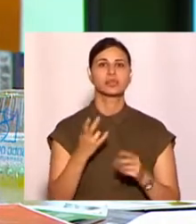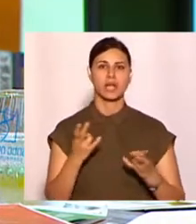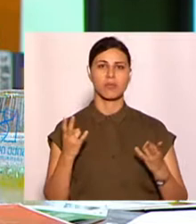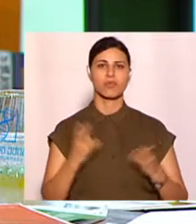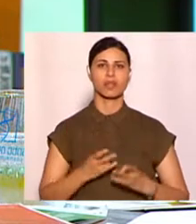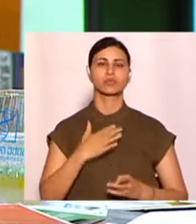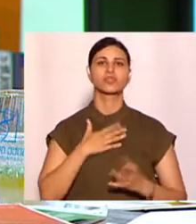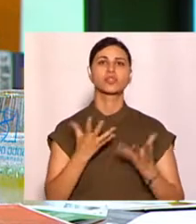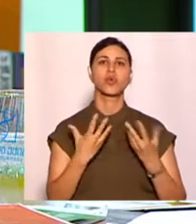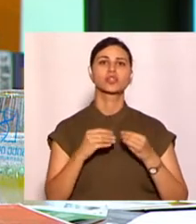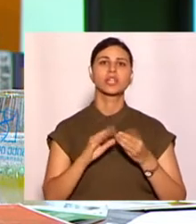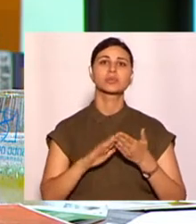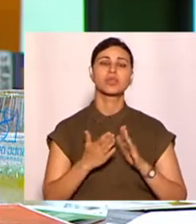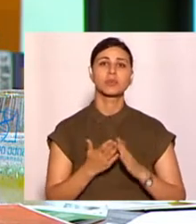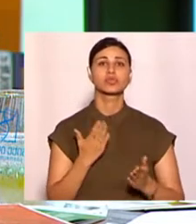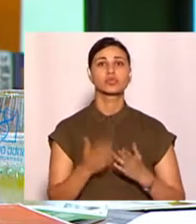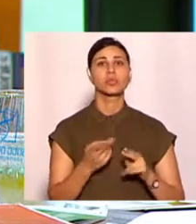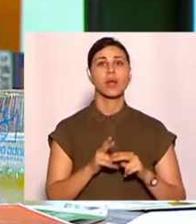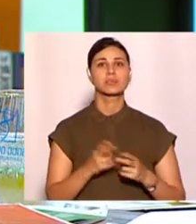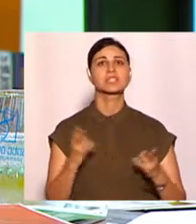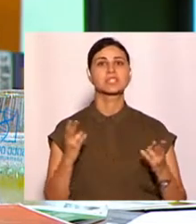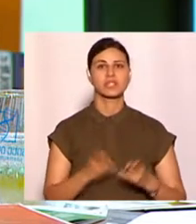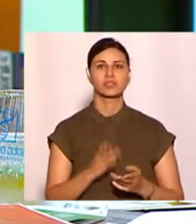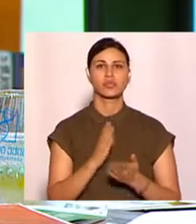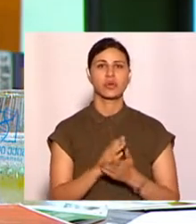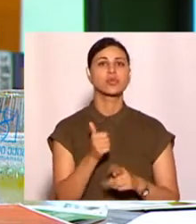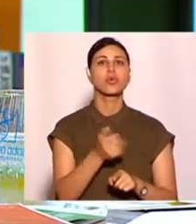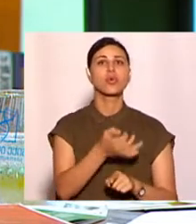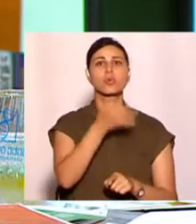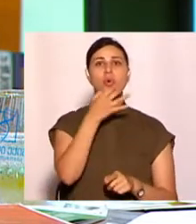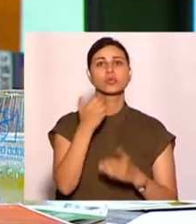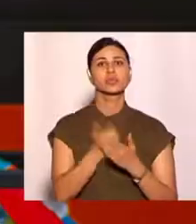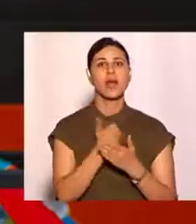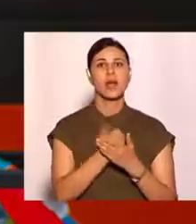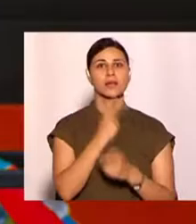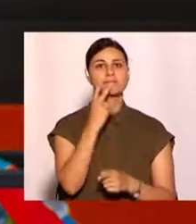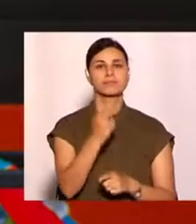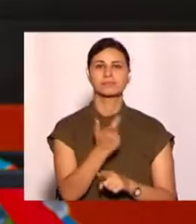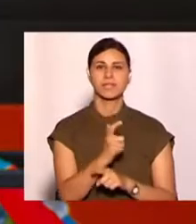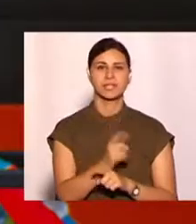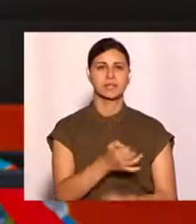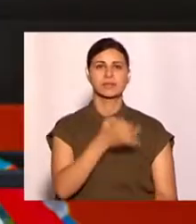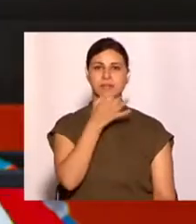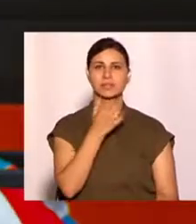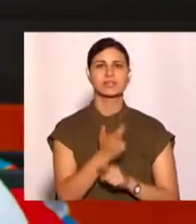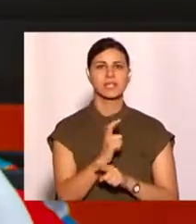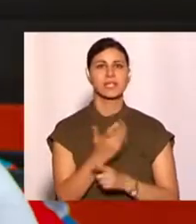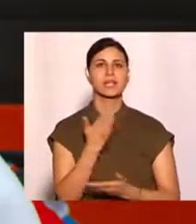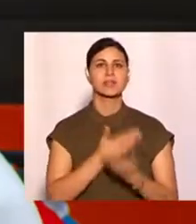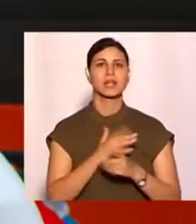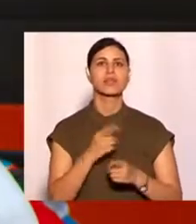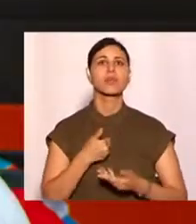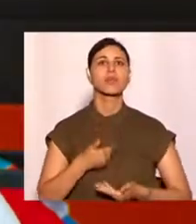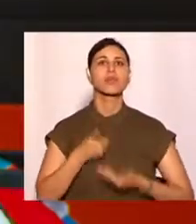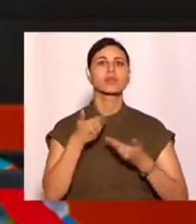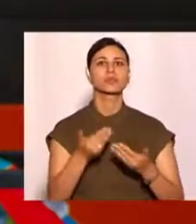ჩვენი ოჯახის პირობებში, თუ ამის საჭიროება გაგუჩნდა. როგორ მოგწონთ ჩვენი ახალსახლობა? ძალიან გილოცავთ და მიხარია, რომ მოწვეული ვარ